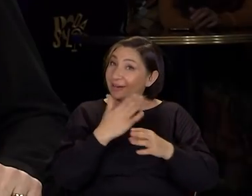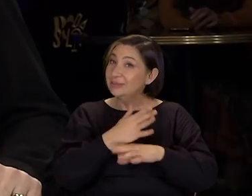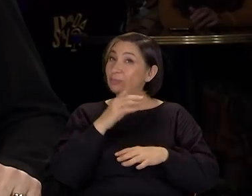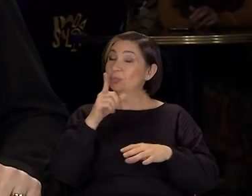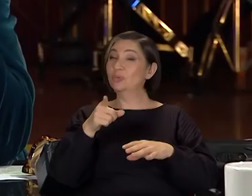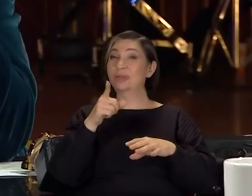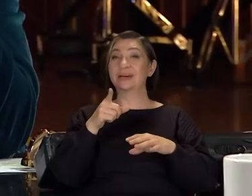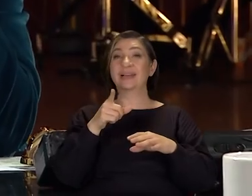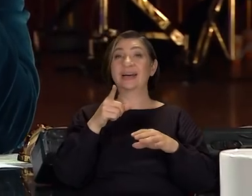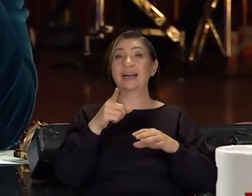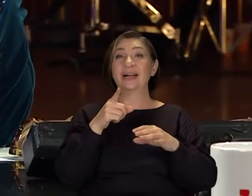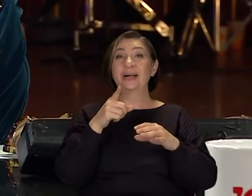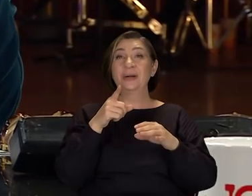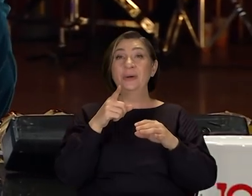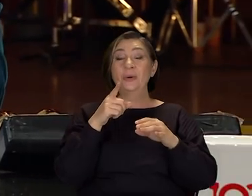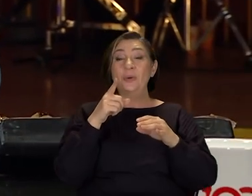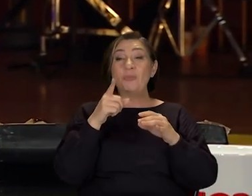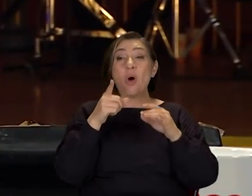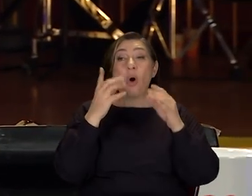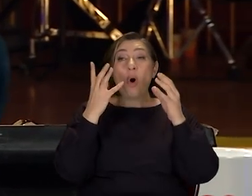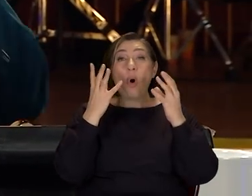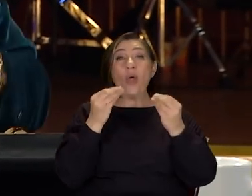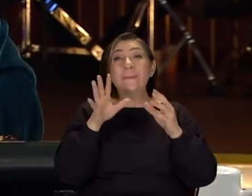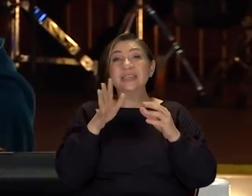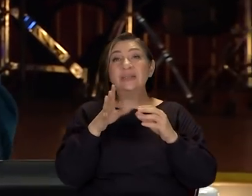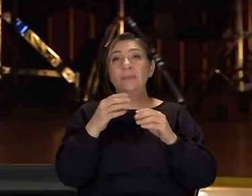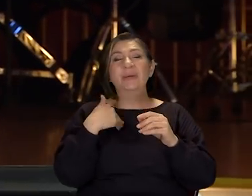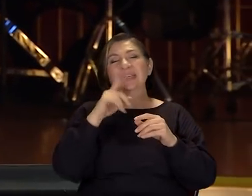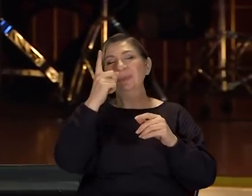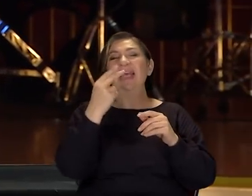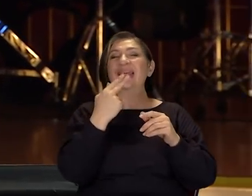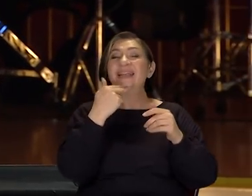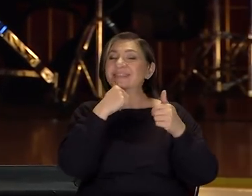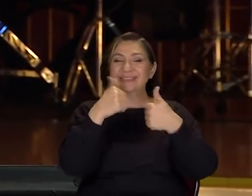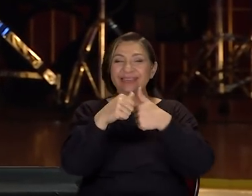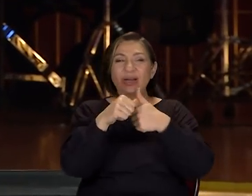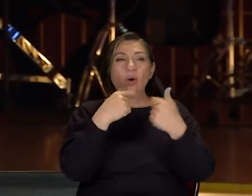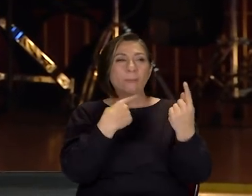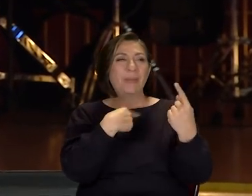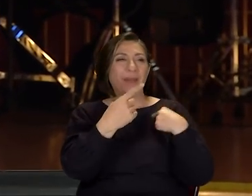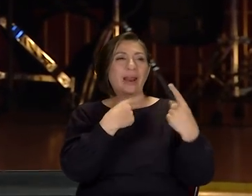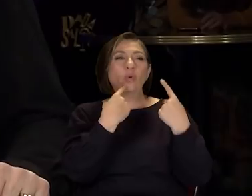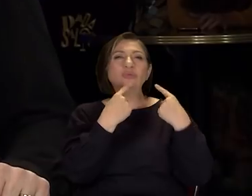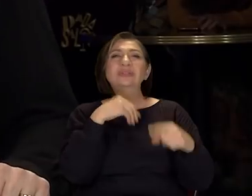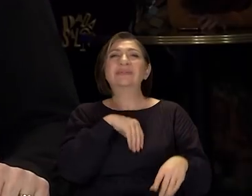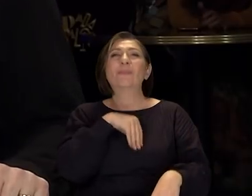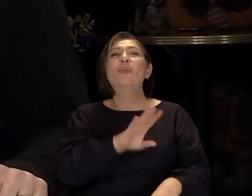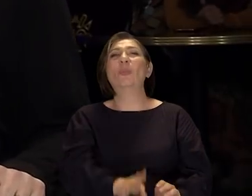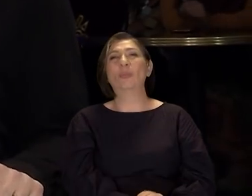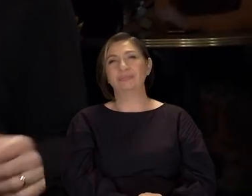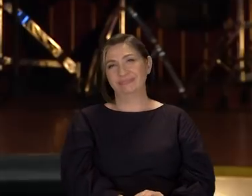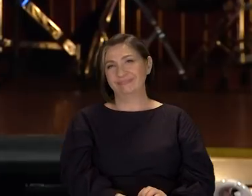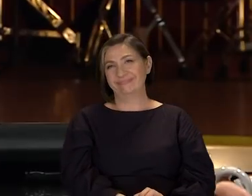bunlar da yani bunun ola geldi. Ben hiçbir karı kocanın birbirleriyle konuştuğunu sanmıyorum. Ben de.